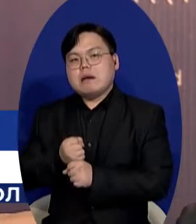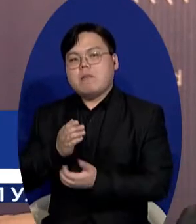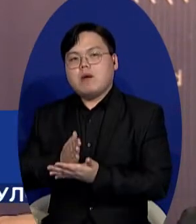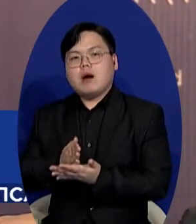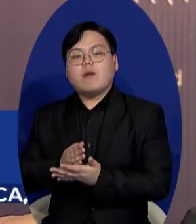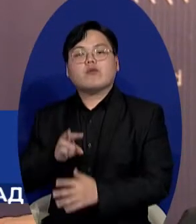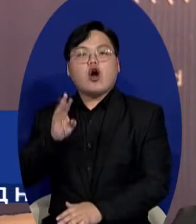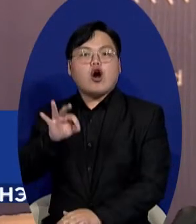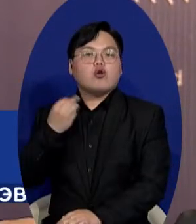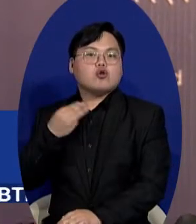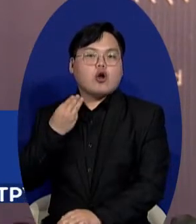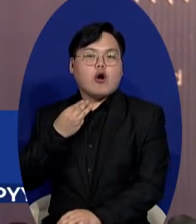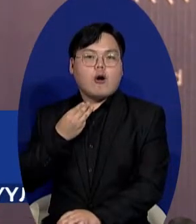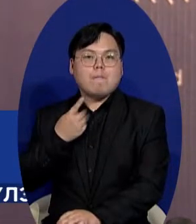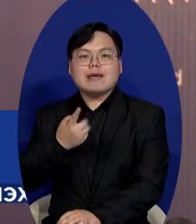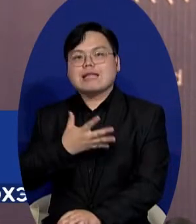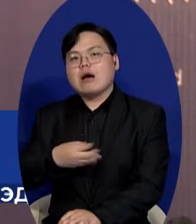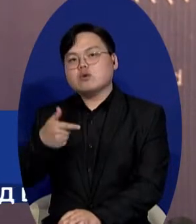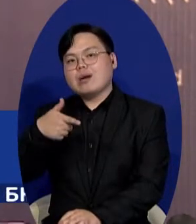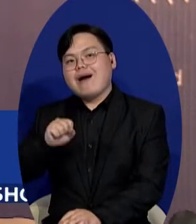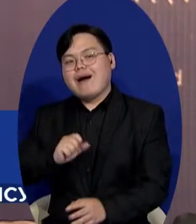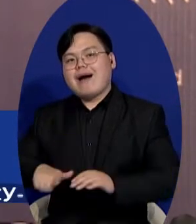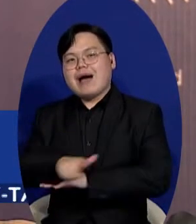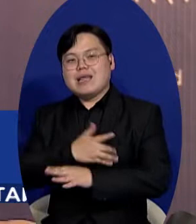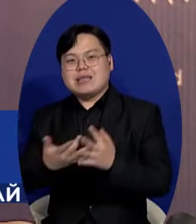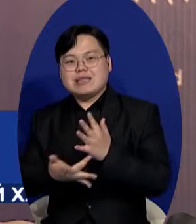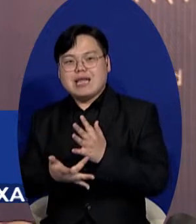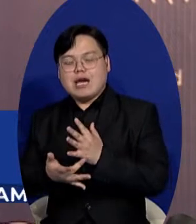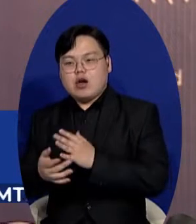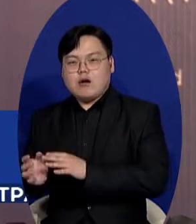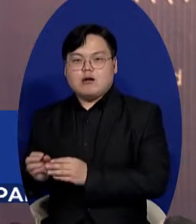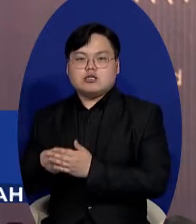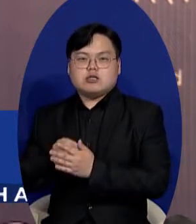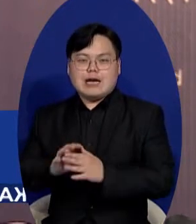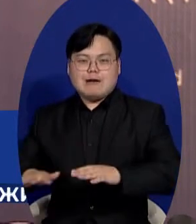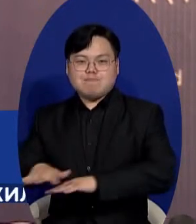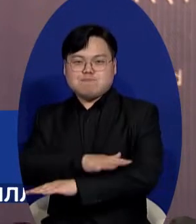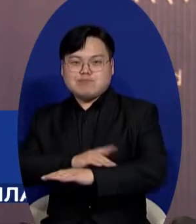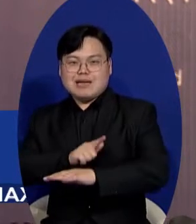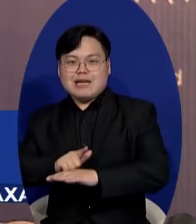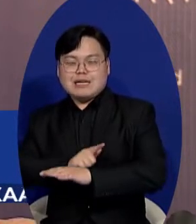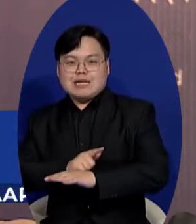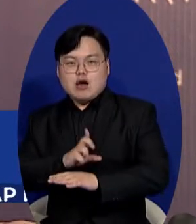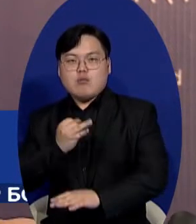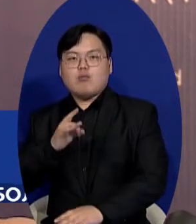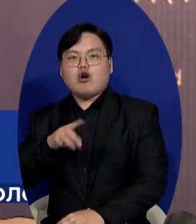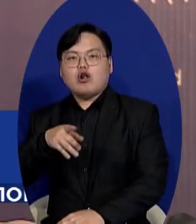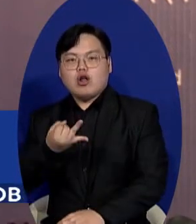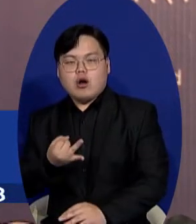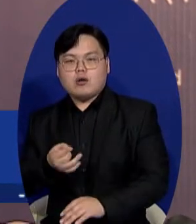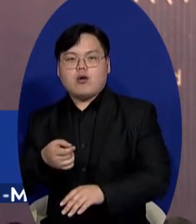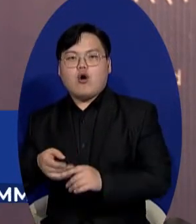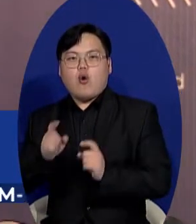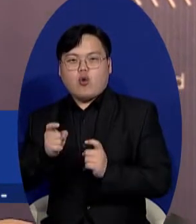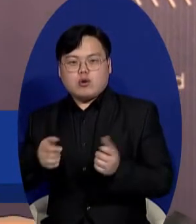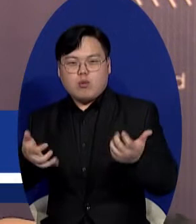нийтээ 1500 орчим га газарт техникийн нөхөн сэргээлт, за 500 орчим га газарт биологийн нөхөн сэргээлт хийсэн ийм